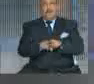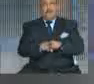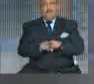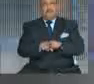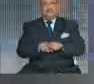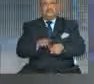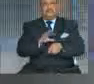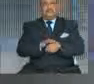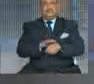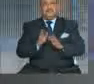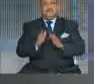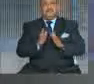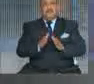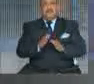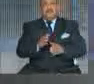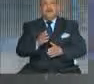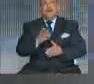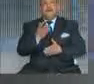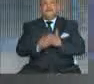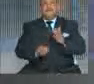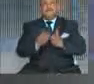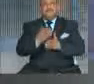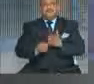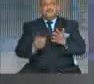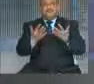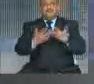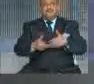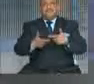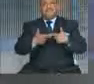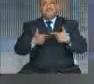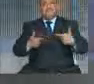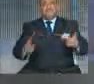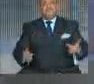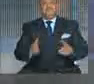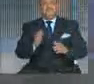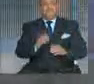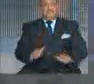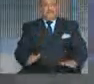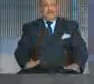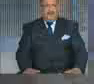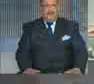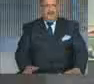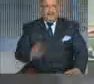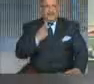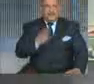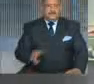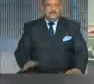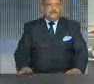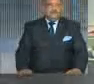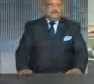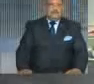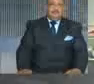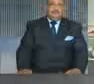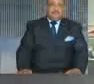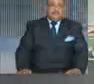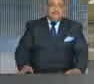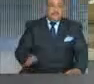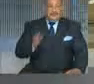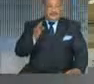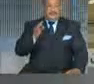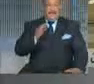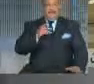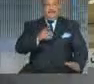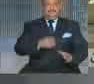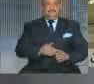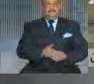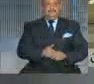ساهمت في تردي الأوضاع وحالة دون تقديم الخدمات الصحية للمواطن. صعوبات هامة في الخدمات الصحية